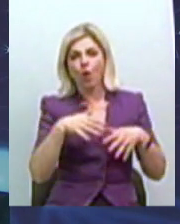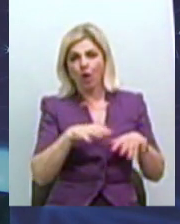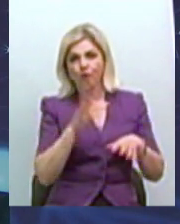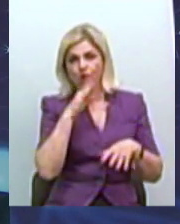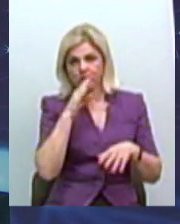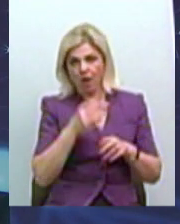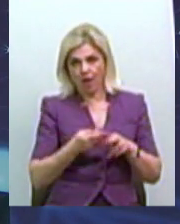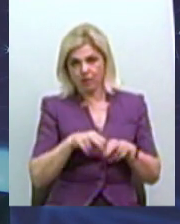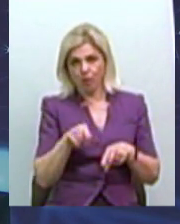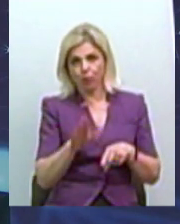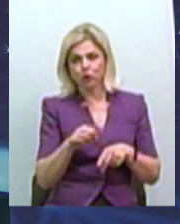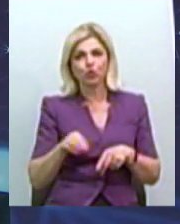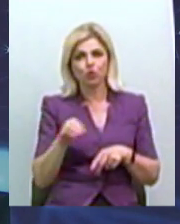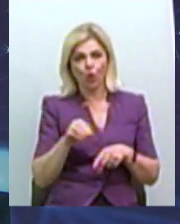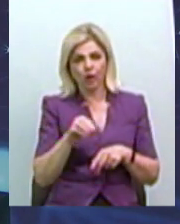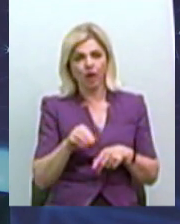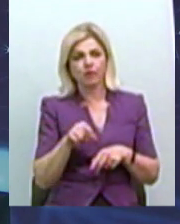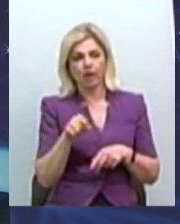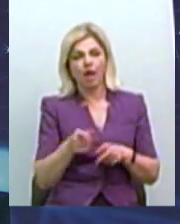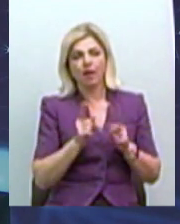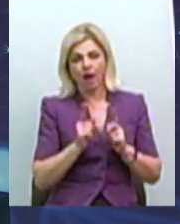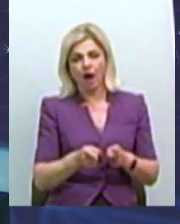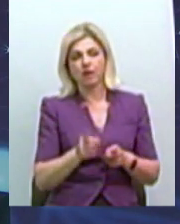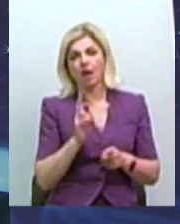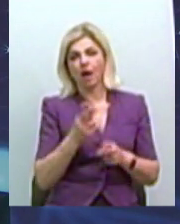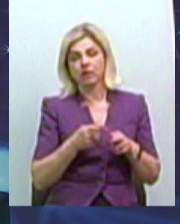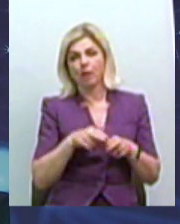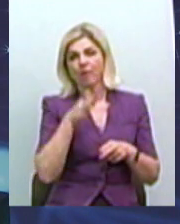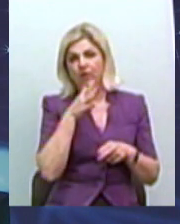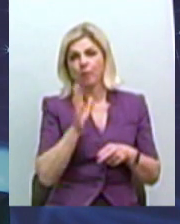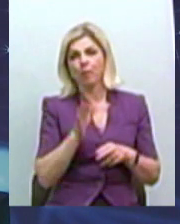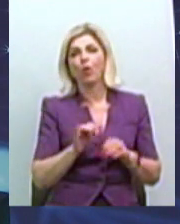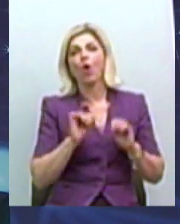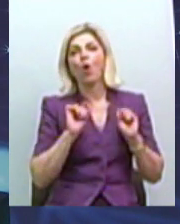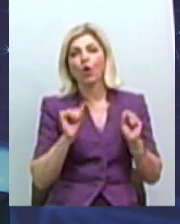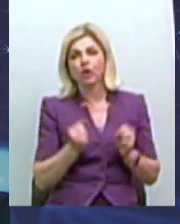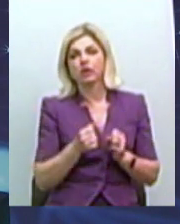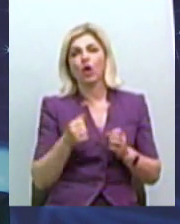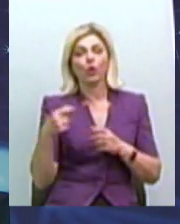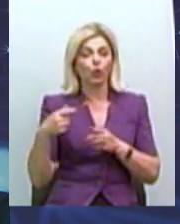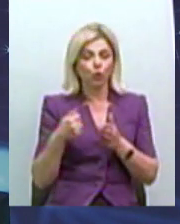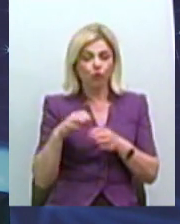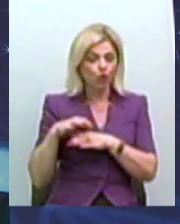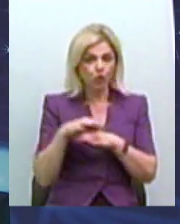она, соленая вода, будет доходить реально, абсолютно к тому времени будет доходить до акватории Николаевских портов. Вот, то есть мы